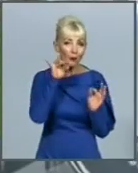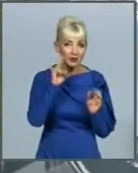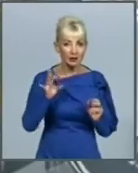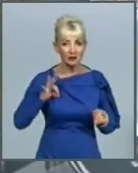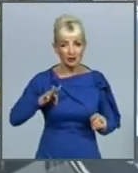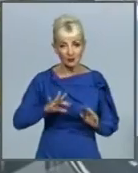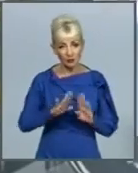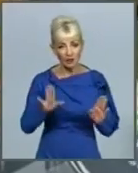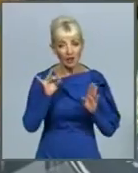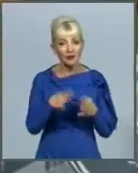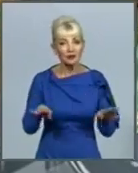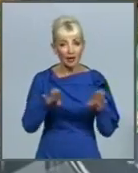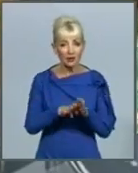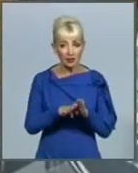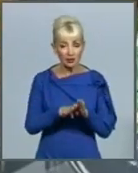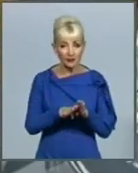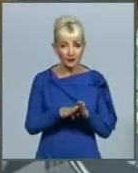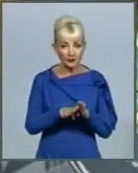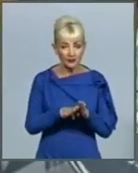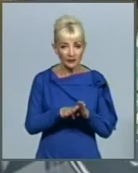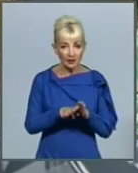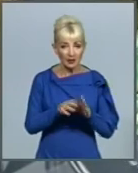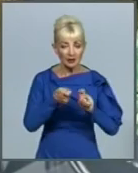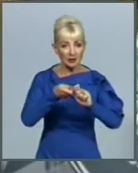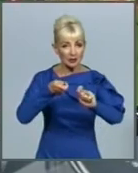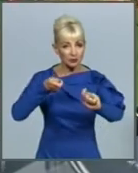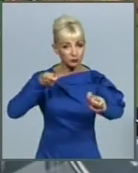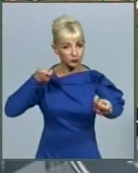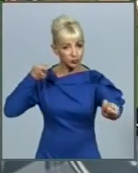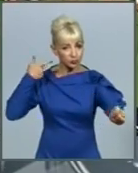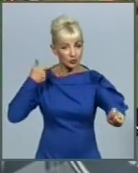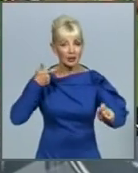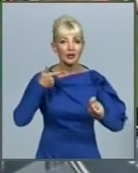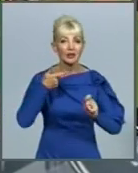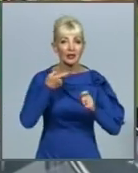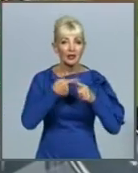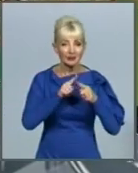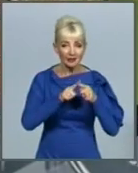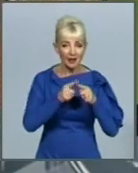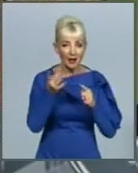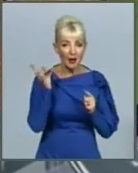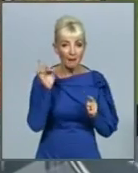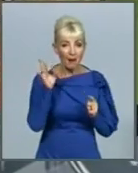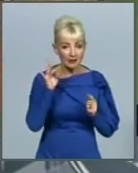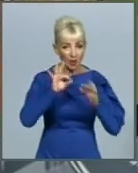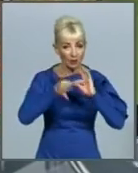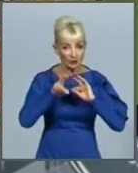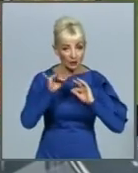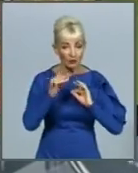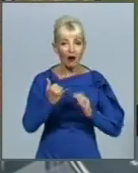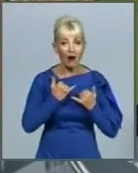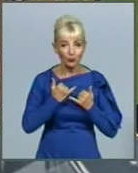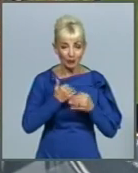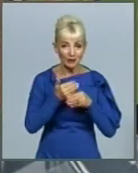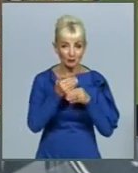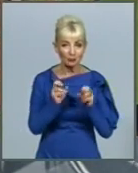используется. Ну и также спуск тетивы происходит пальцами в олимпийском луке, а у нас он происходит с